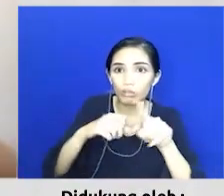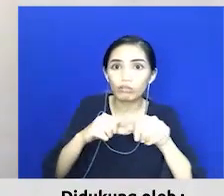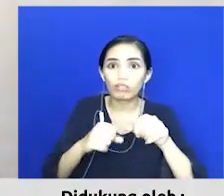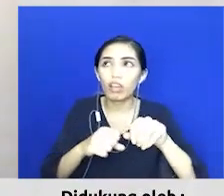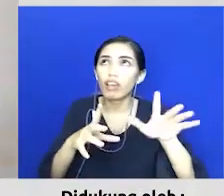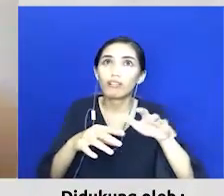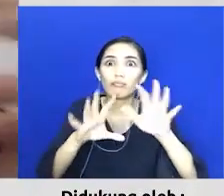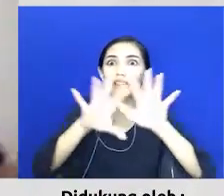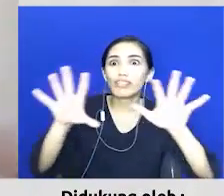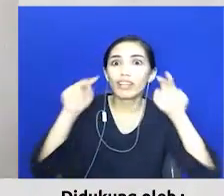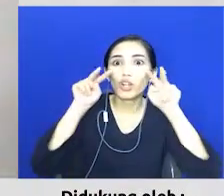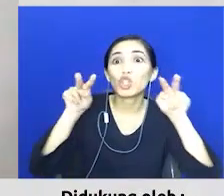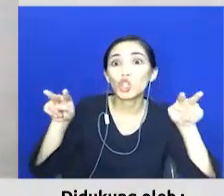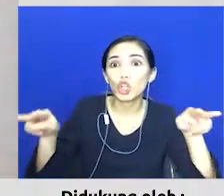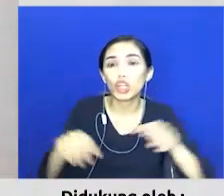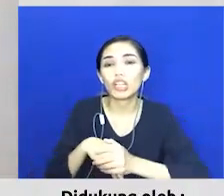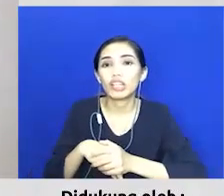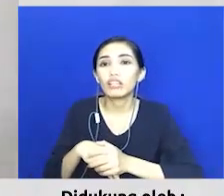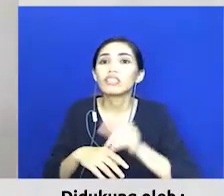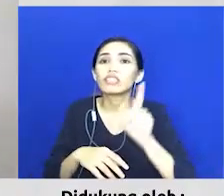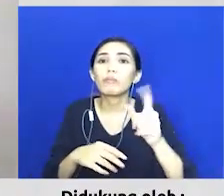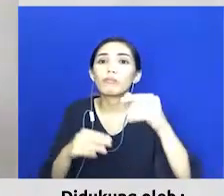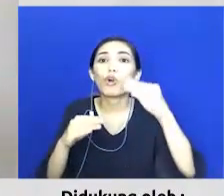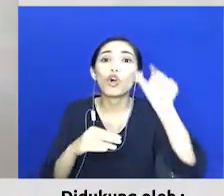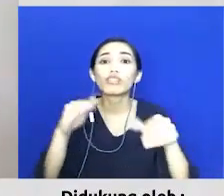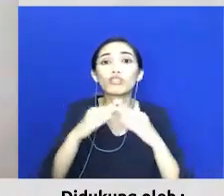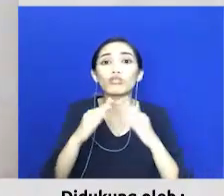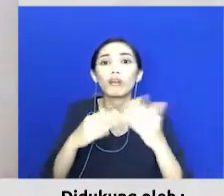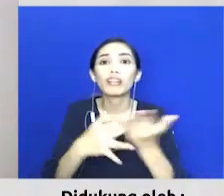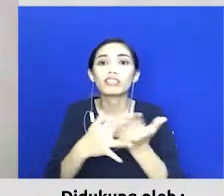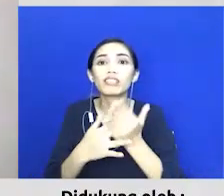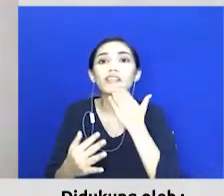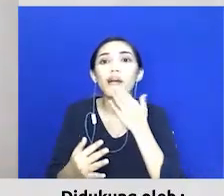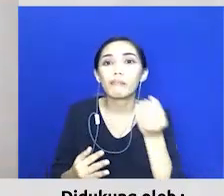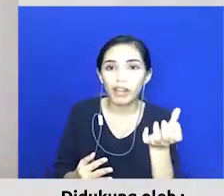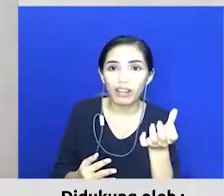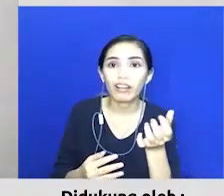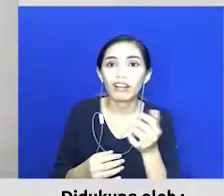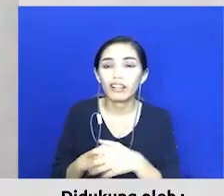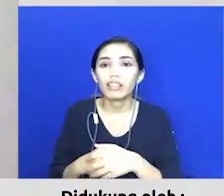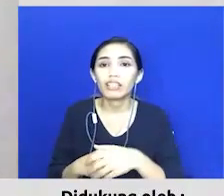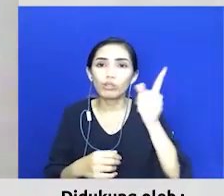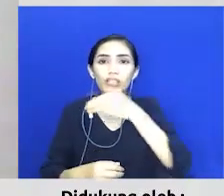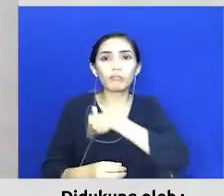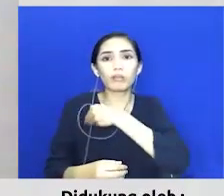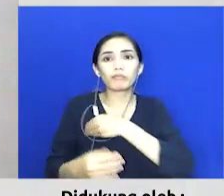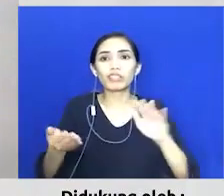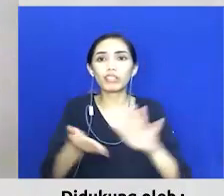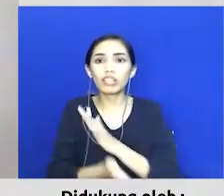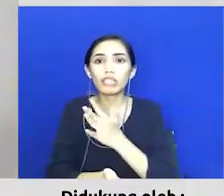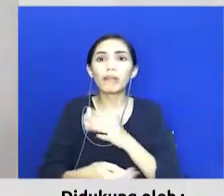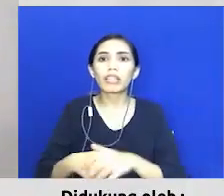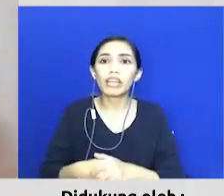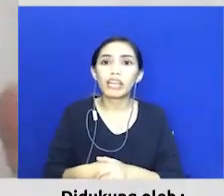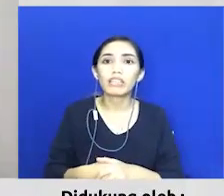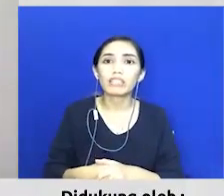di rumah, karena mudah aksesnya gitu. Justru malah itu kayaknya bisa kita manfaatkan sebagai kesempatan, ketika tadi yang Pak Awi juga